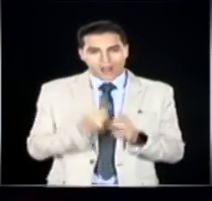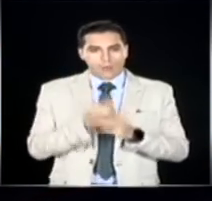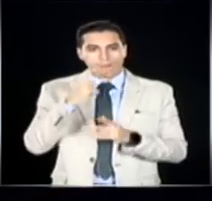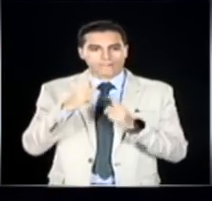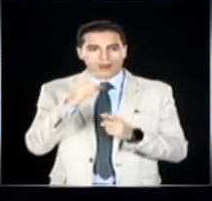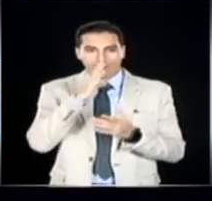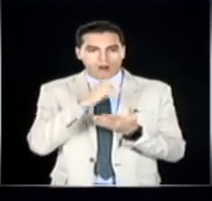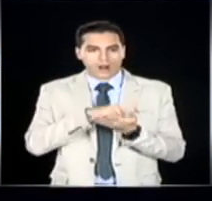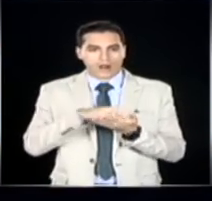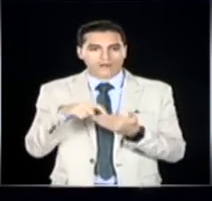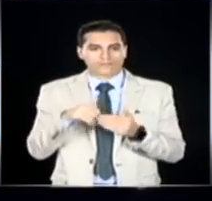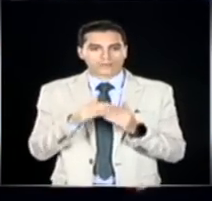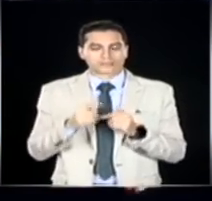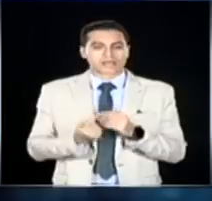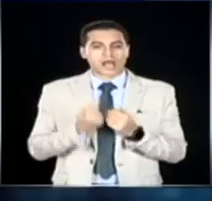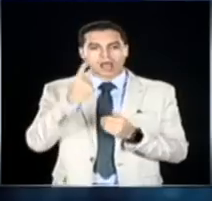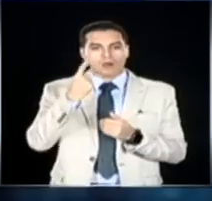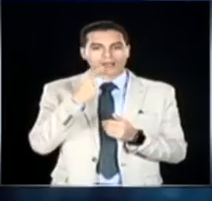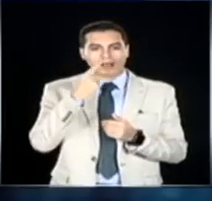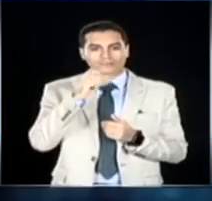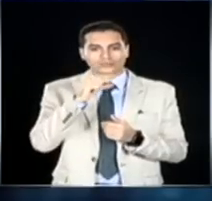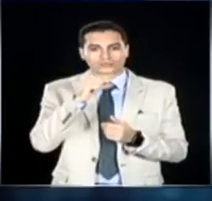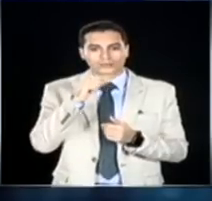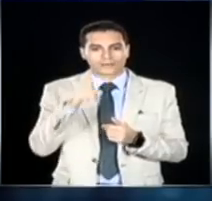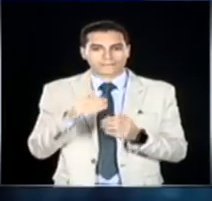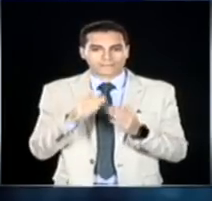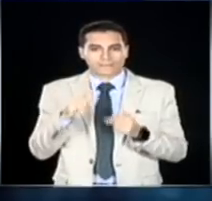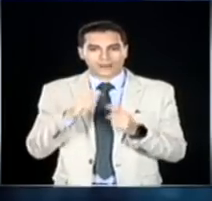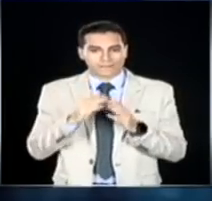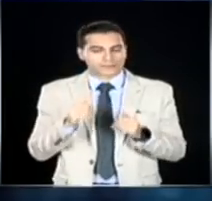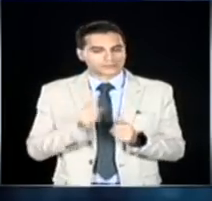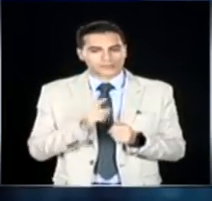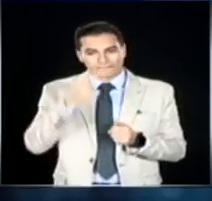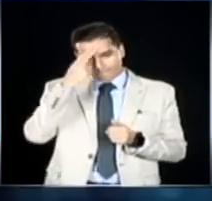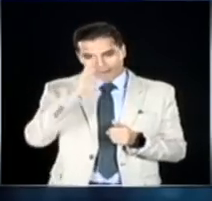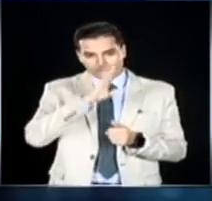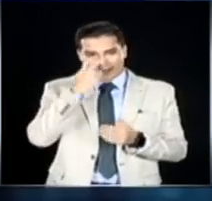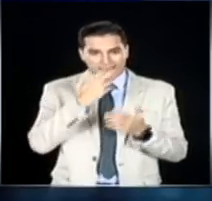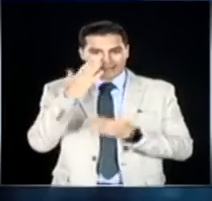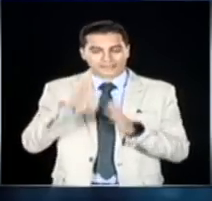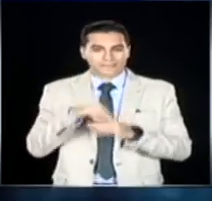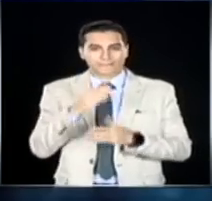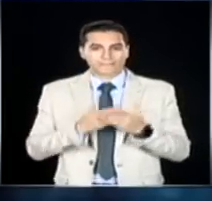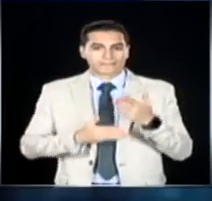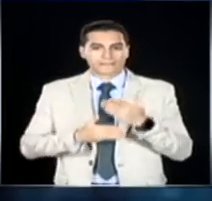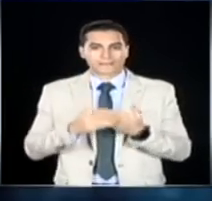في مصر عام 1899 غلط في عهد اي ملك مصري